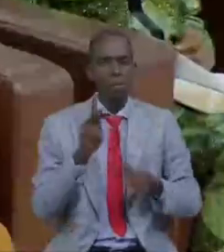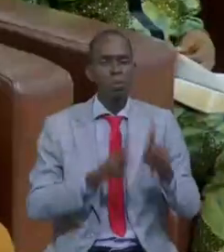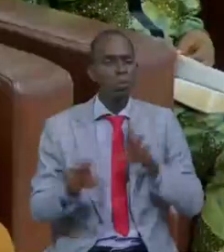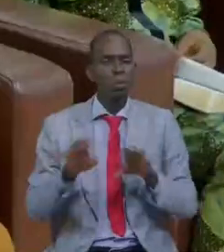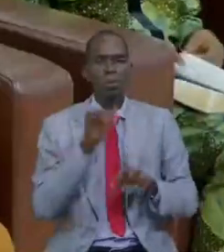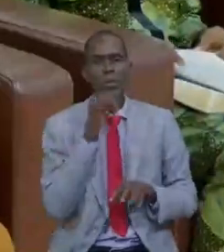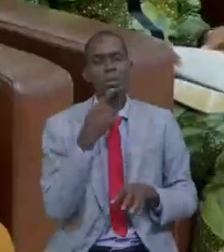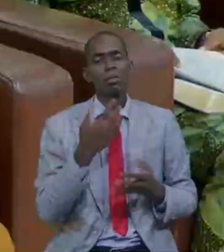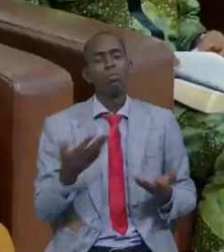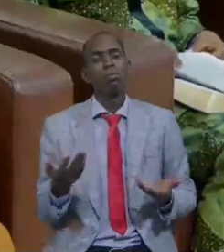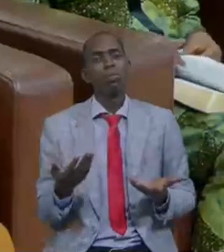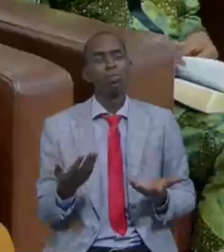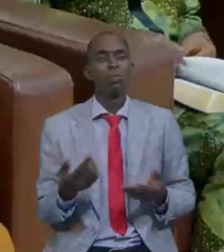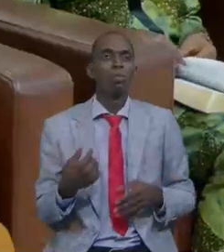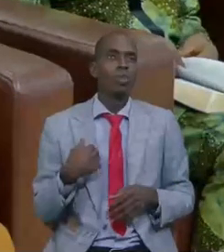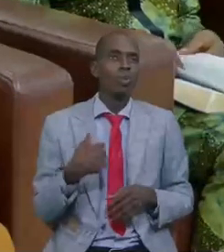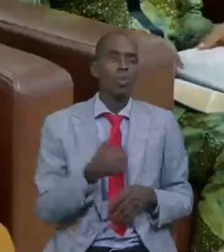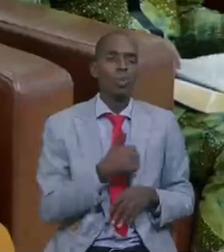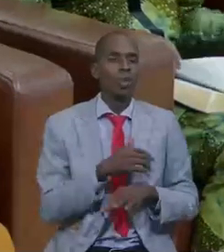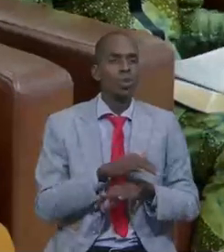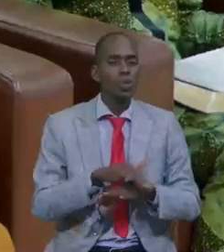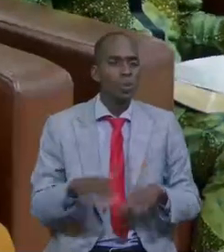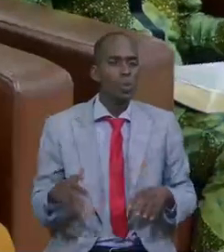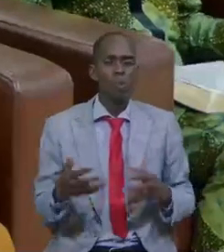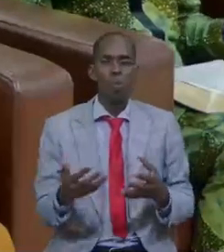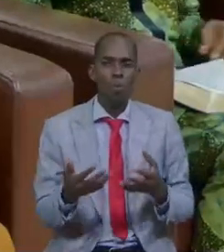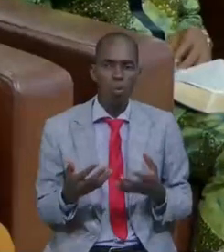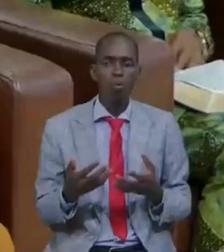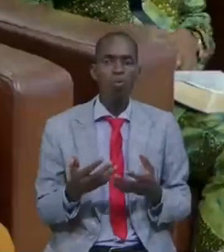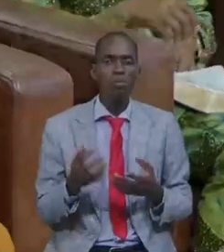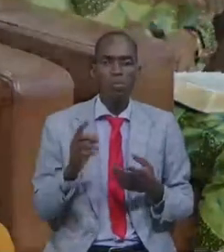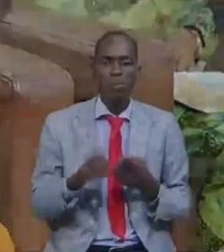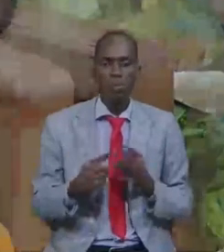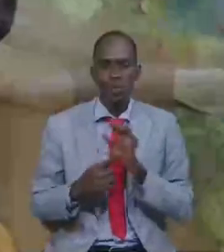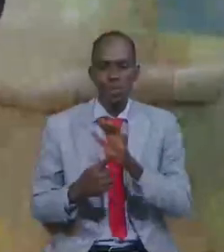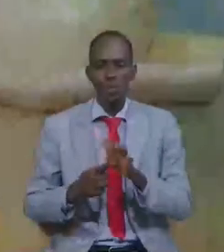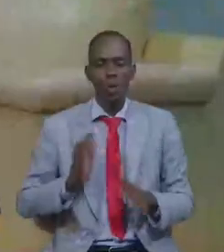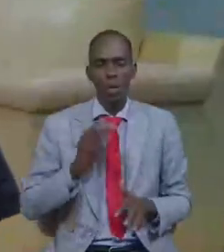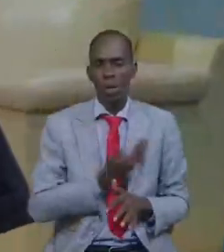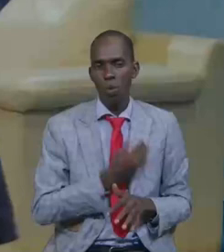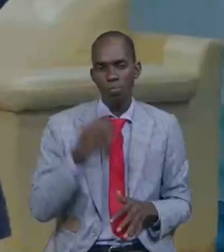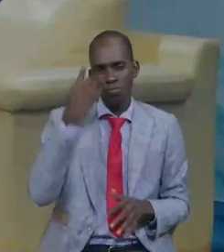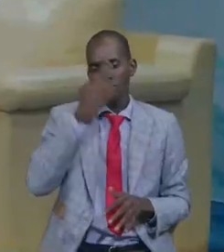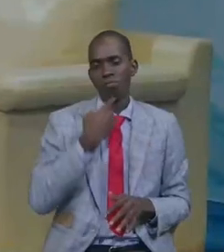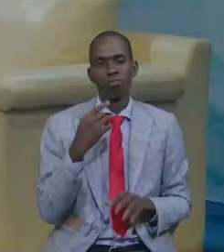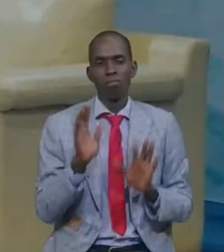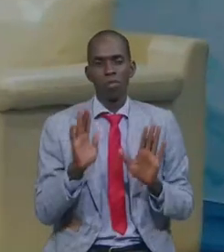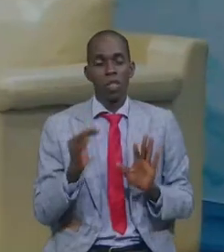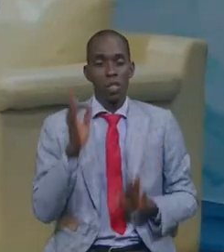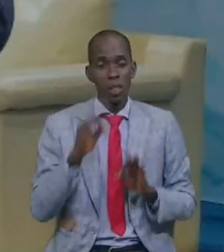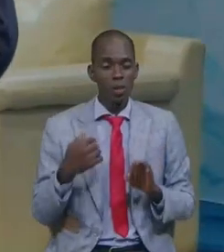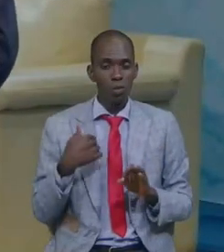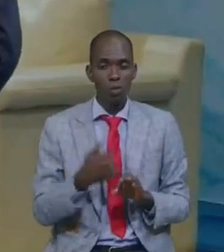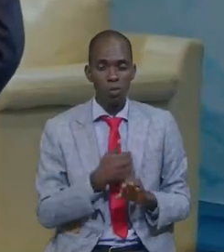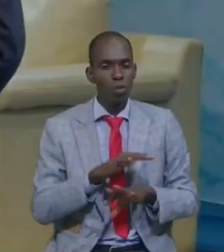Nous ne voulons plus, nous voulons cacher nos faces. Si nous confessons que nous l'avons fait, alors Moïse